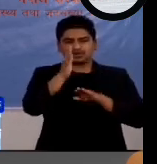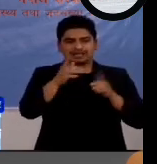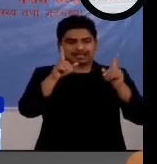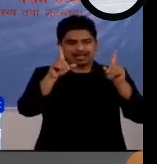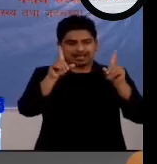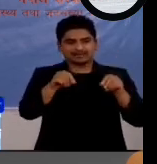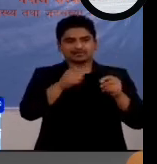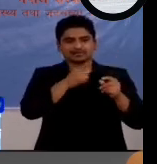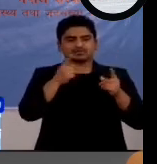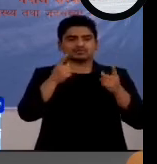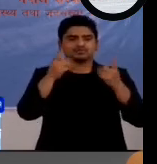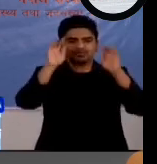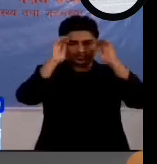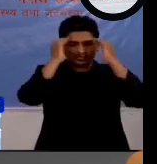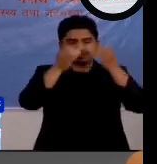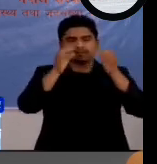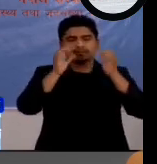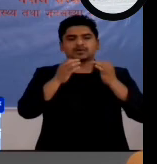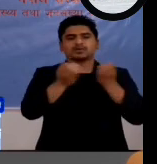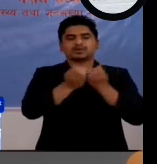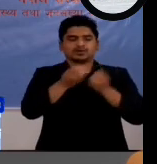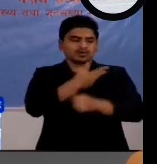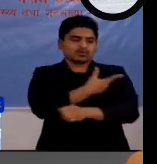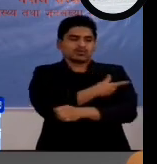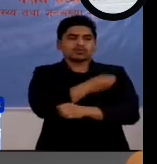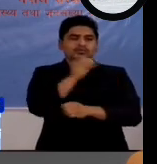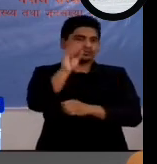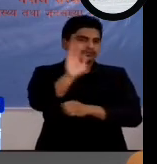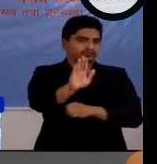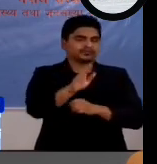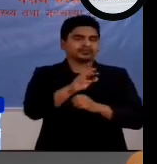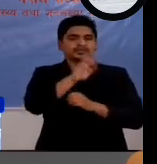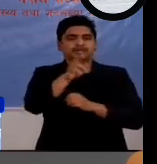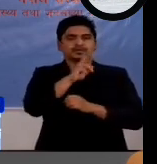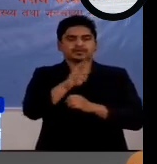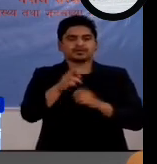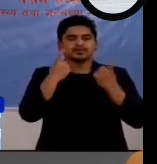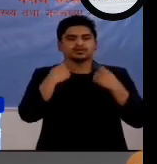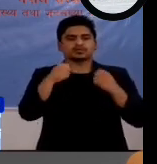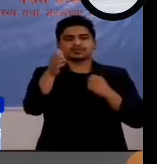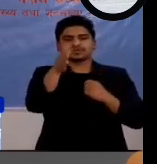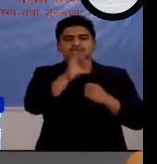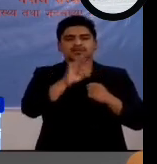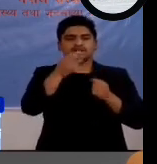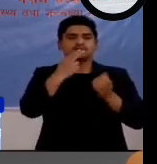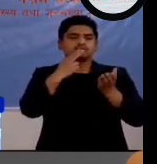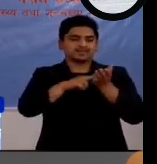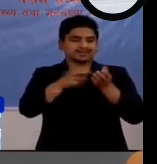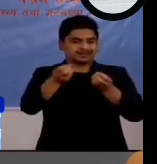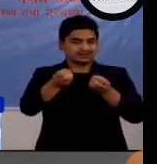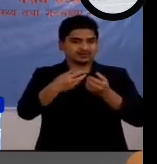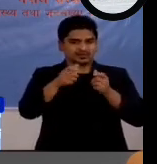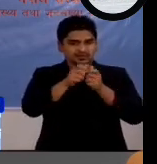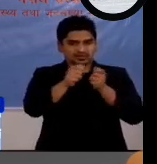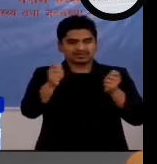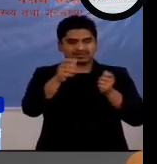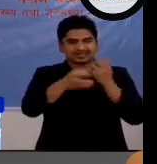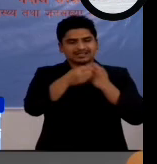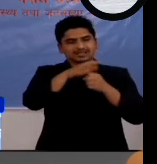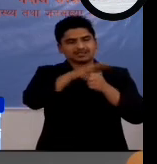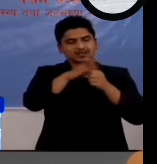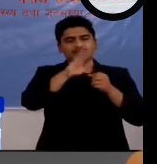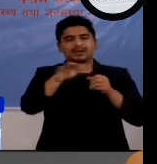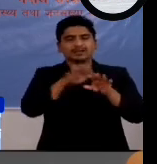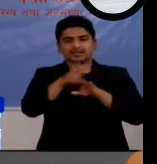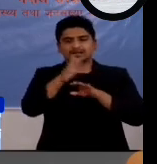आवश्यक सुरक्षा प्रबन्ध गरी चाहिँ यो खोप दिइराख्नु भएको अवस्था छ र स्वास्थ्य मन्त्रालयको परिपत्र अनुसार देशैभरिका